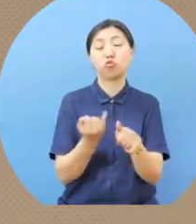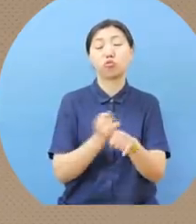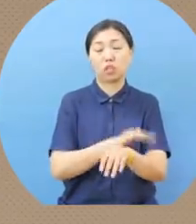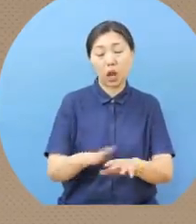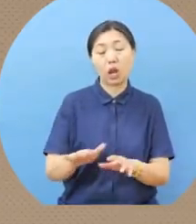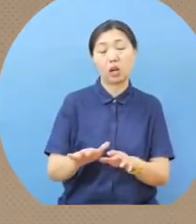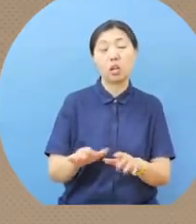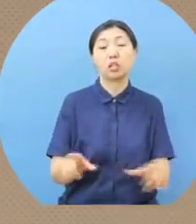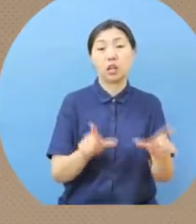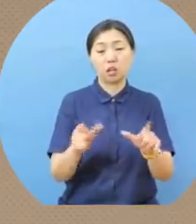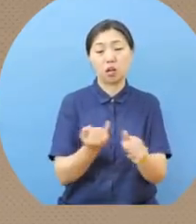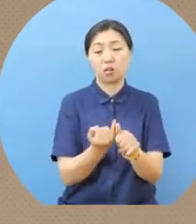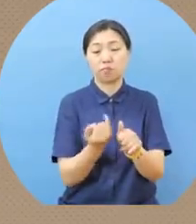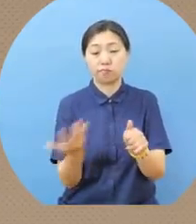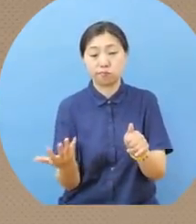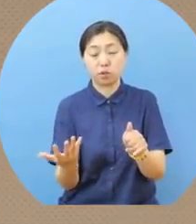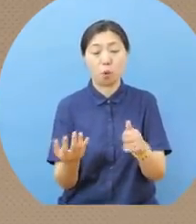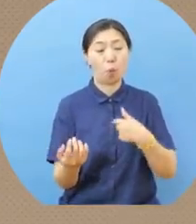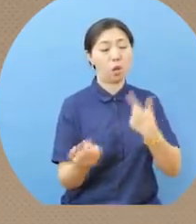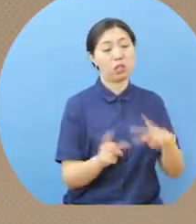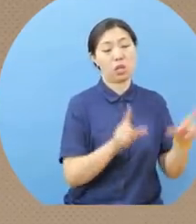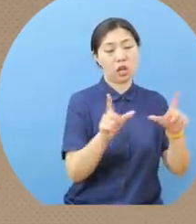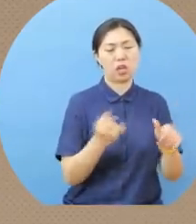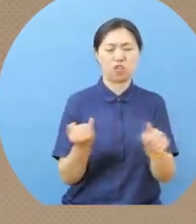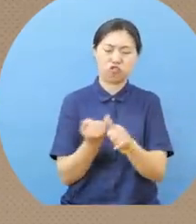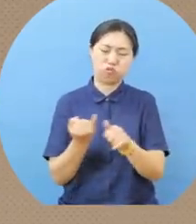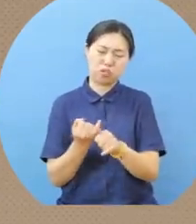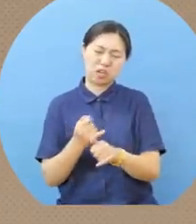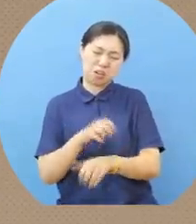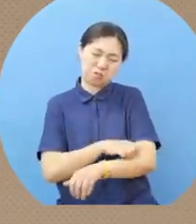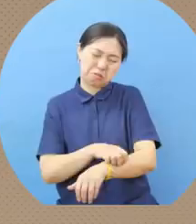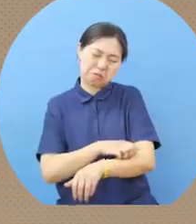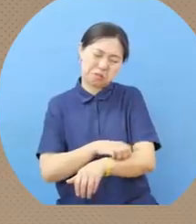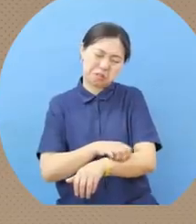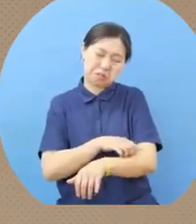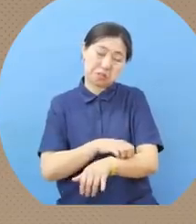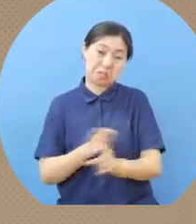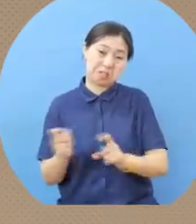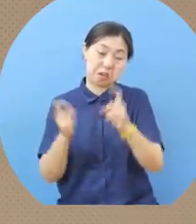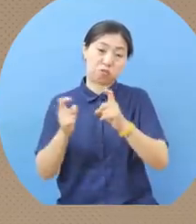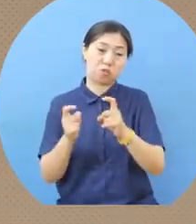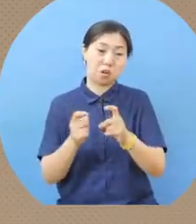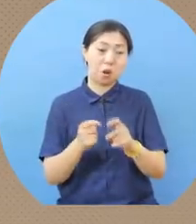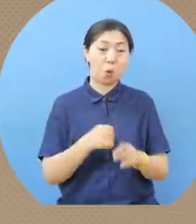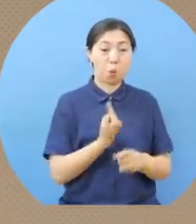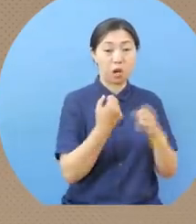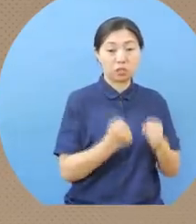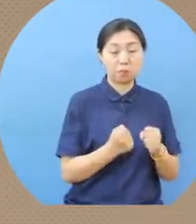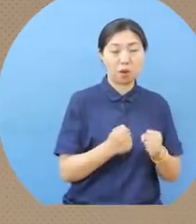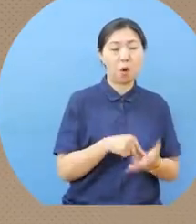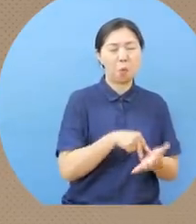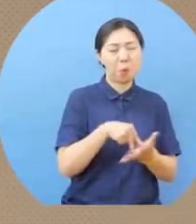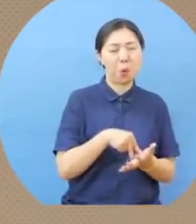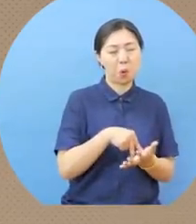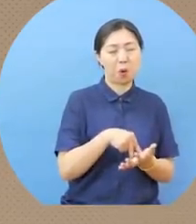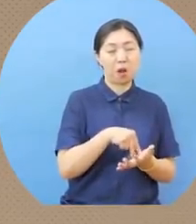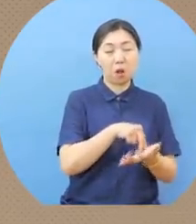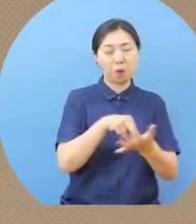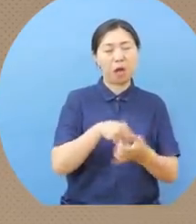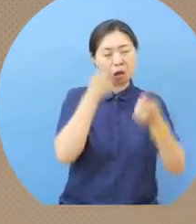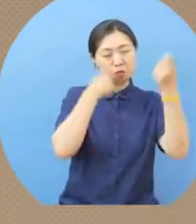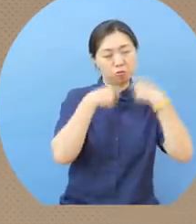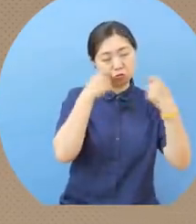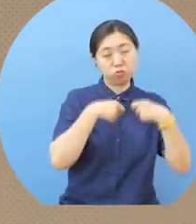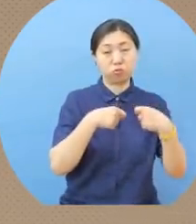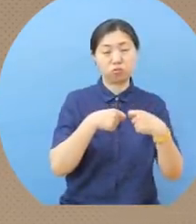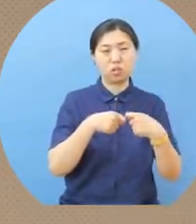있으면 혼자도 잘 살고 이래야지 혼자 에 둘이서 먹기 참 타고 맨날 싸우고 언제 새 괴롭다고 또 맨날 울고 이렇게